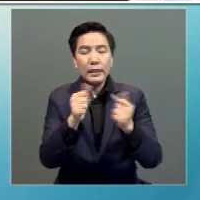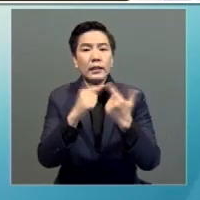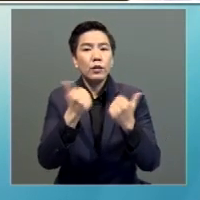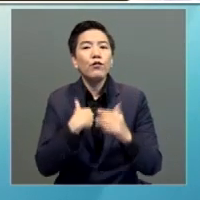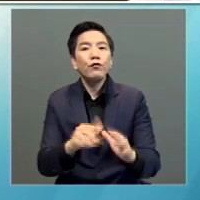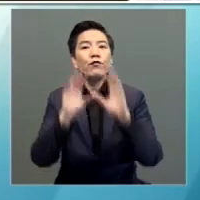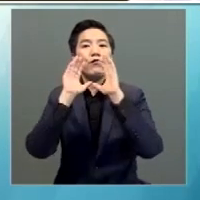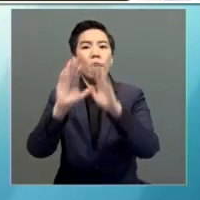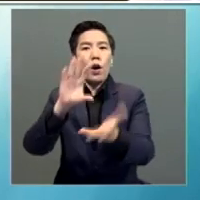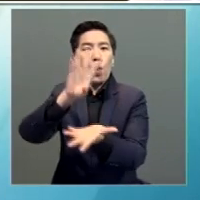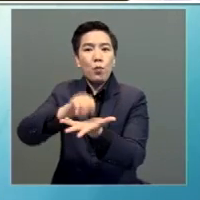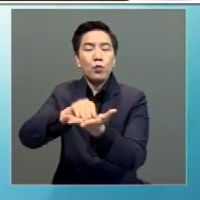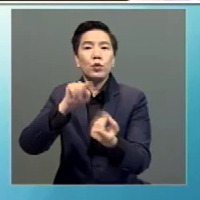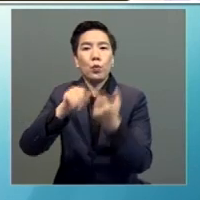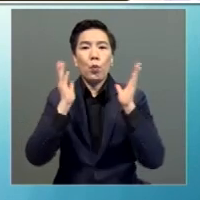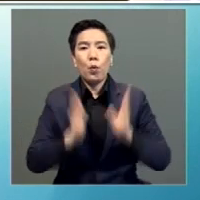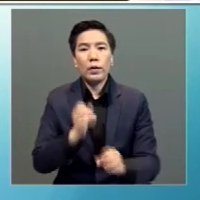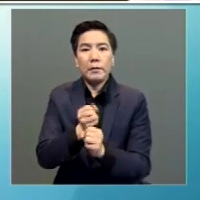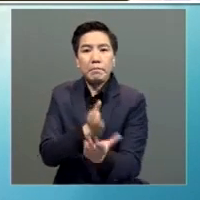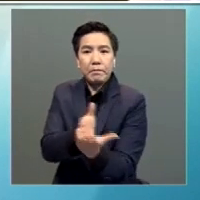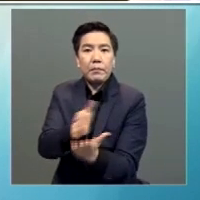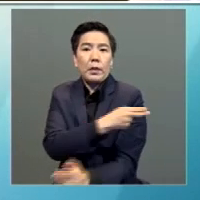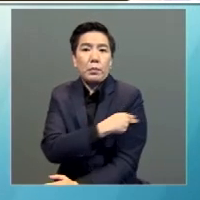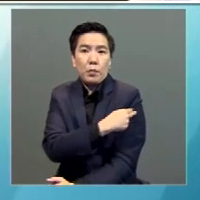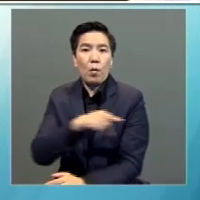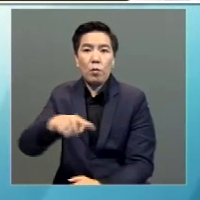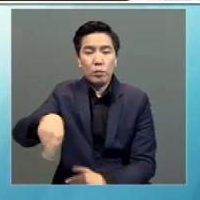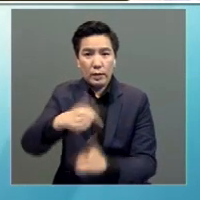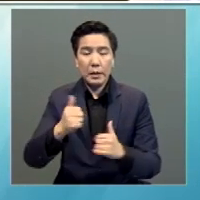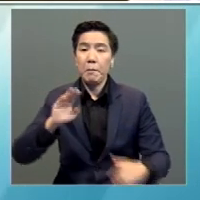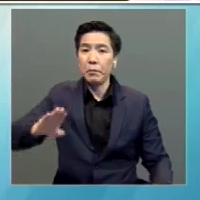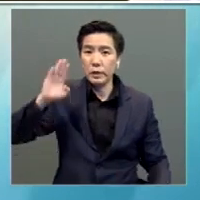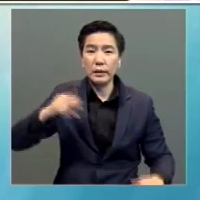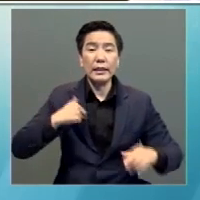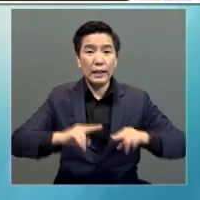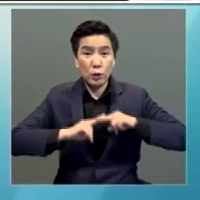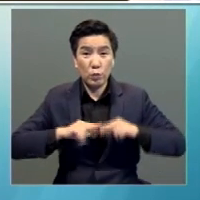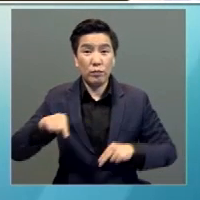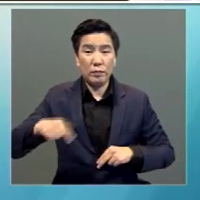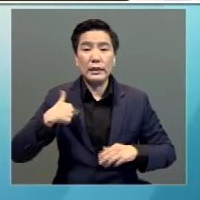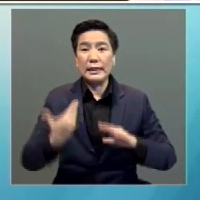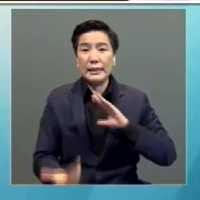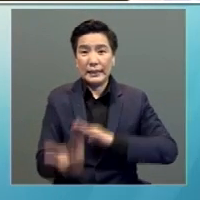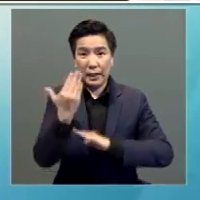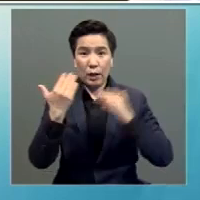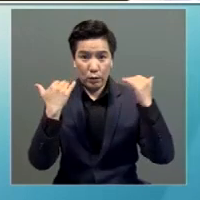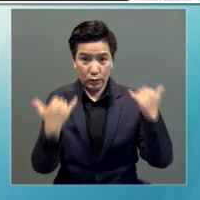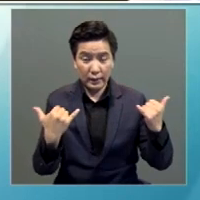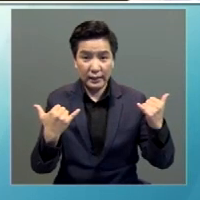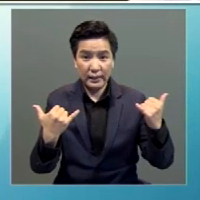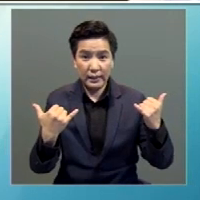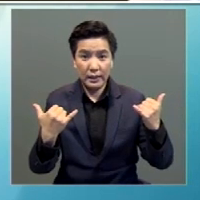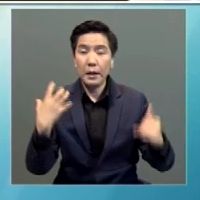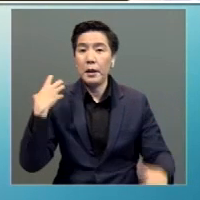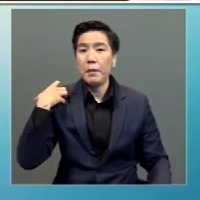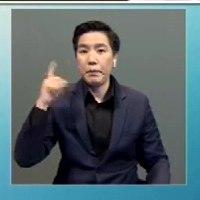กันต้องฝากข้อมูลไปยังบุคลากรทางการแพทย์ตอนนี้ภาคเอกชนที่เมื่อเช้านี้ท่านป